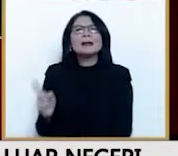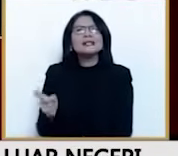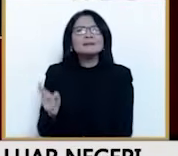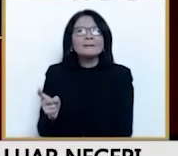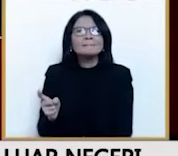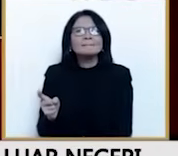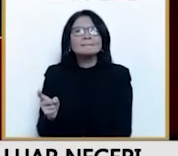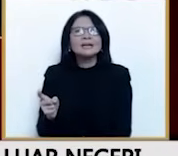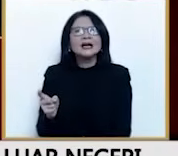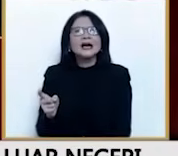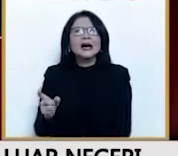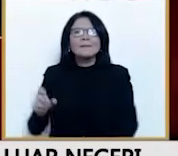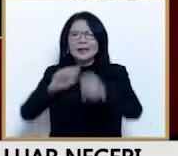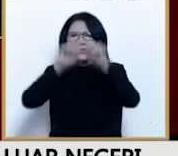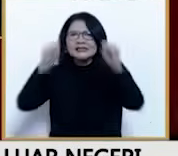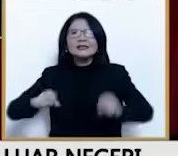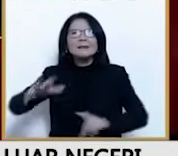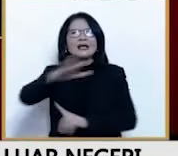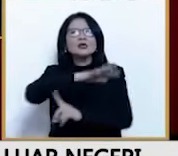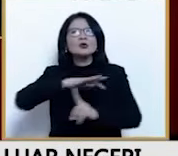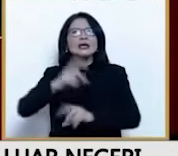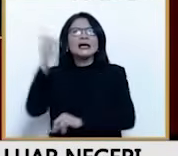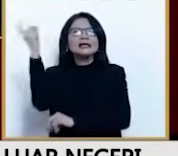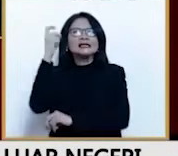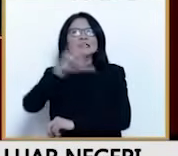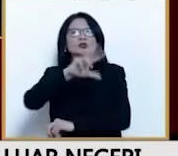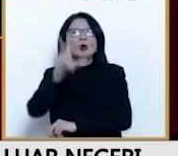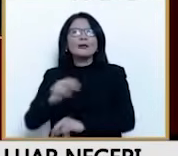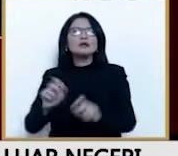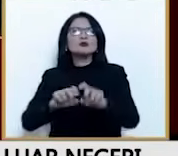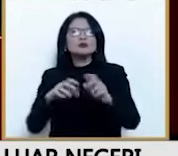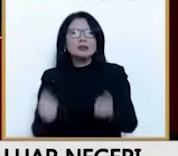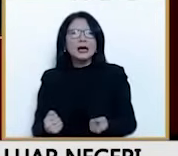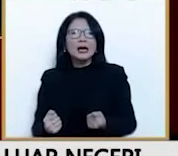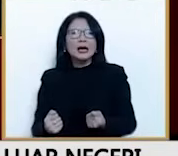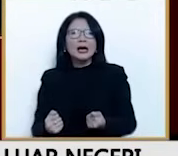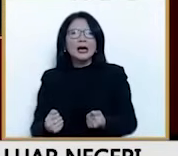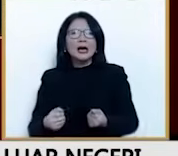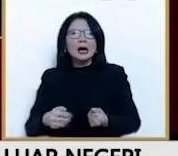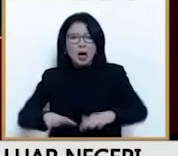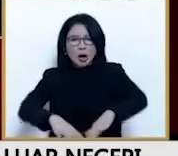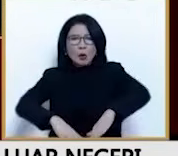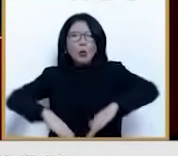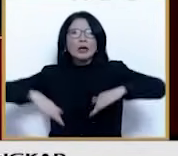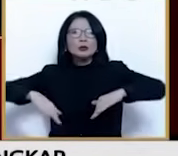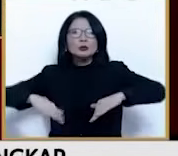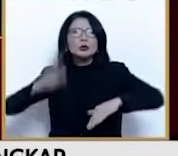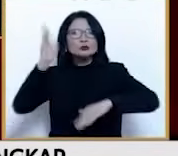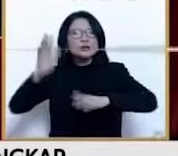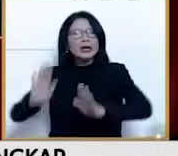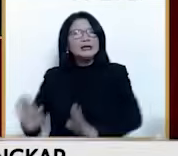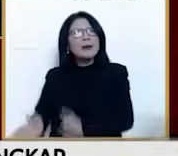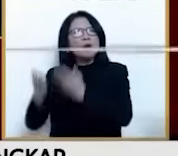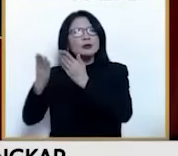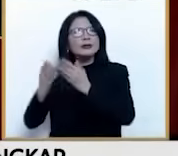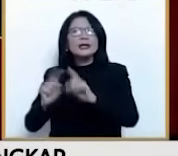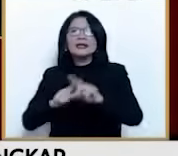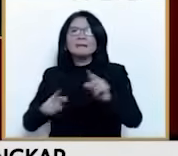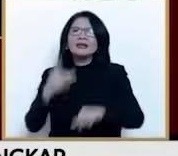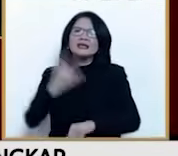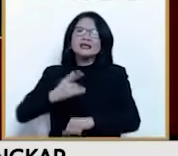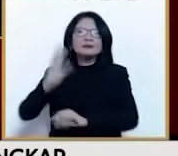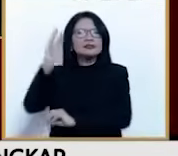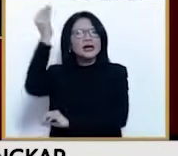karena ekosistem Jawa Barat atau Bogor itu rusak? Sementara kan waduk kita udah buat, ada 2 waduk yang kita buat. Tapi Jakarta masih